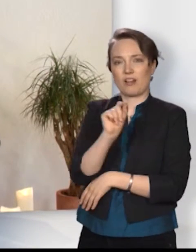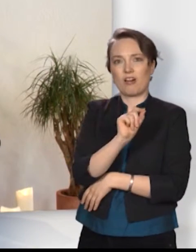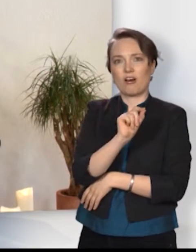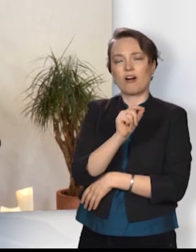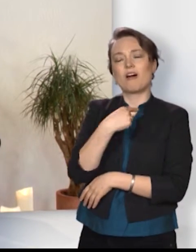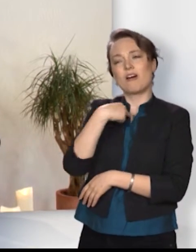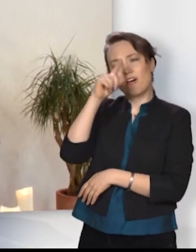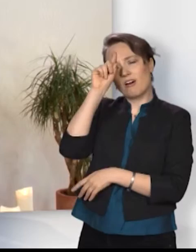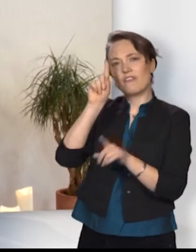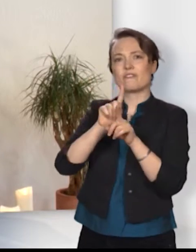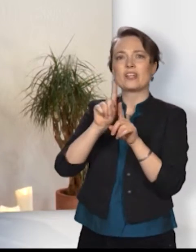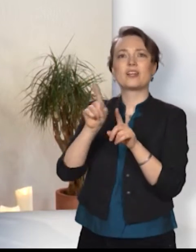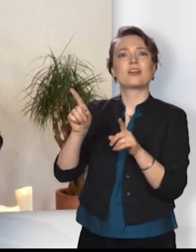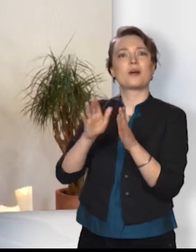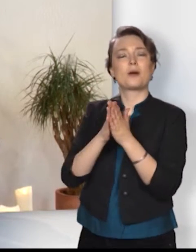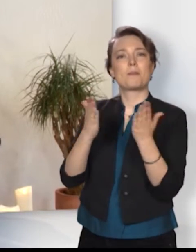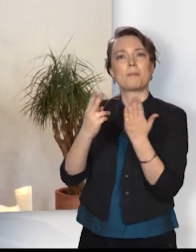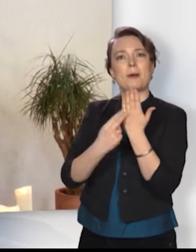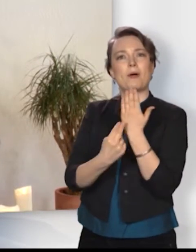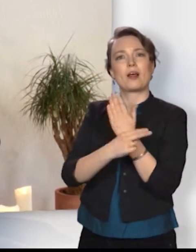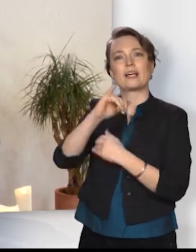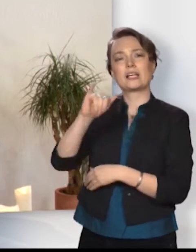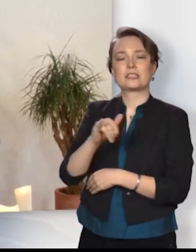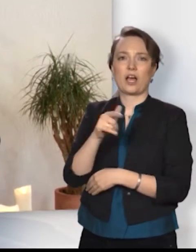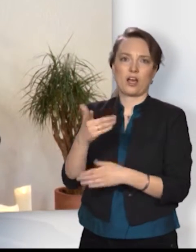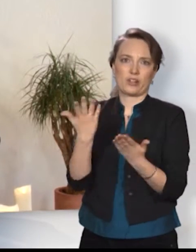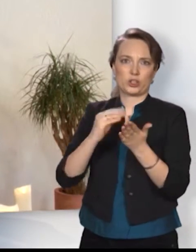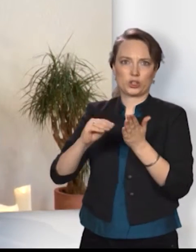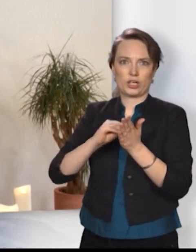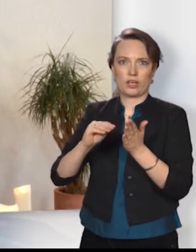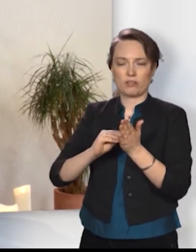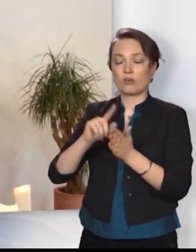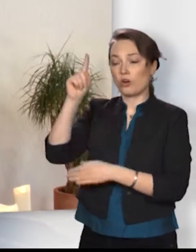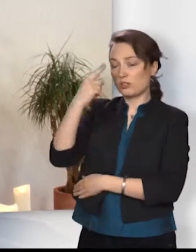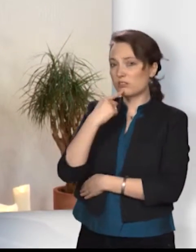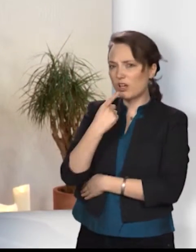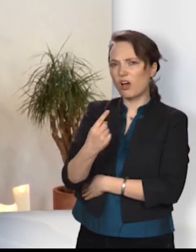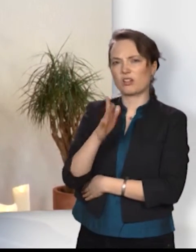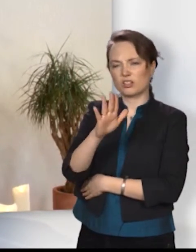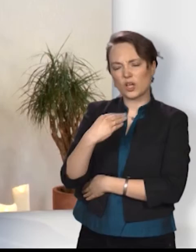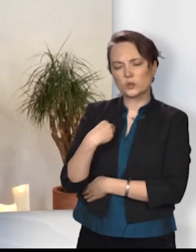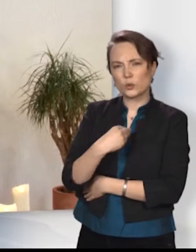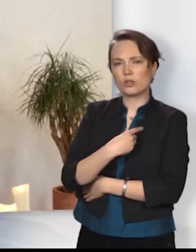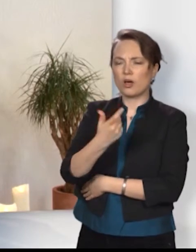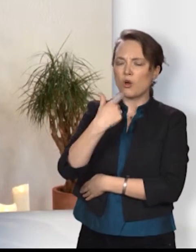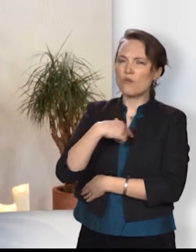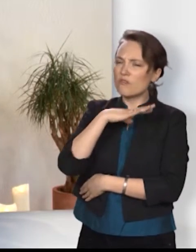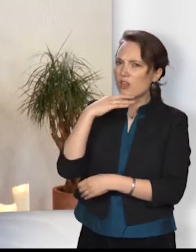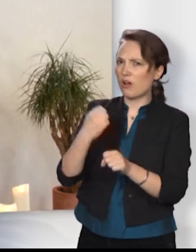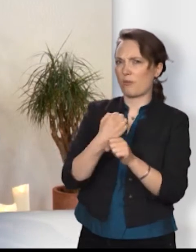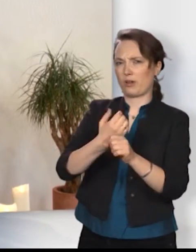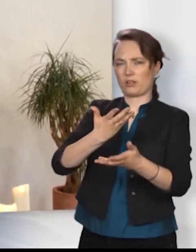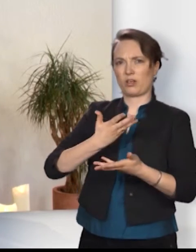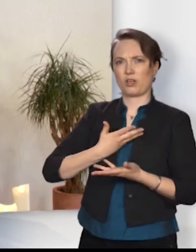Propheten Jesaja. Gott spricht: Mir hast du Arbeit gemacht mit deinen Sünden und hast mir Mühe gemacht mit deinen Missetaten. Aber ich